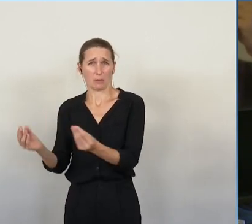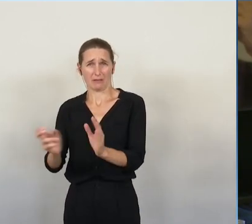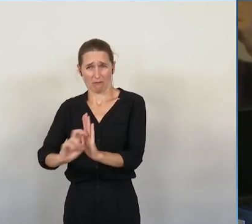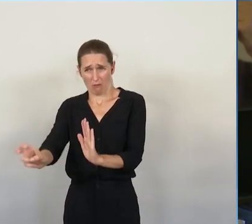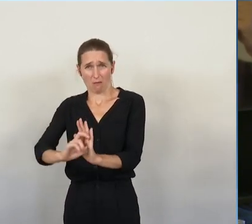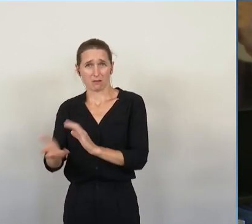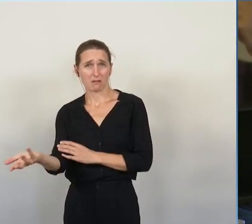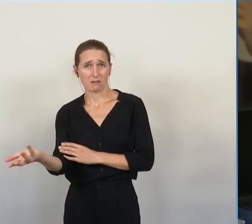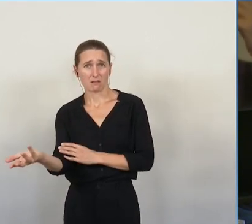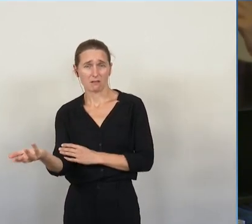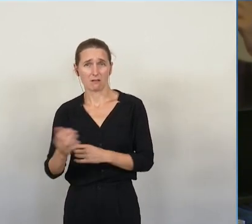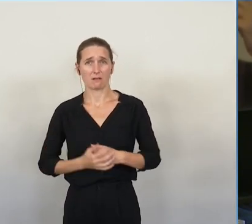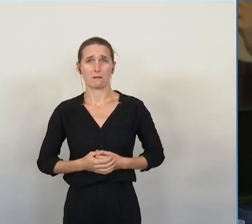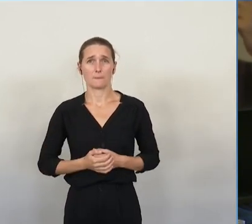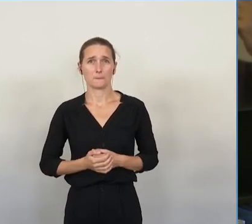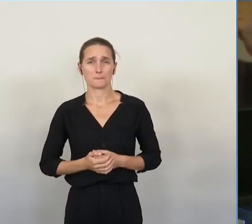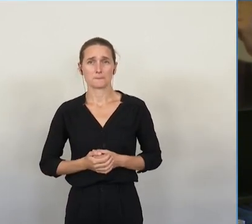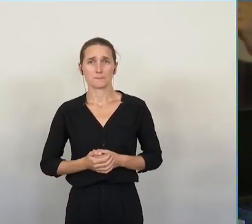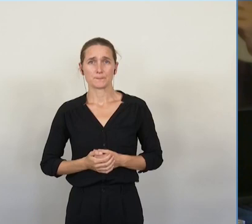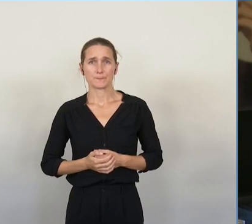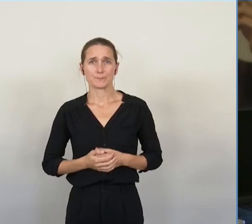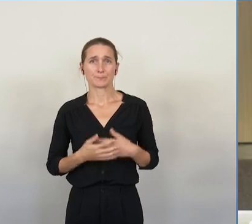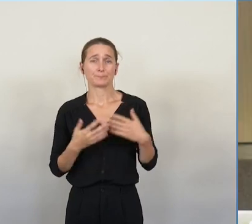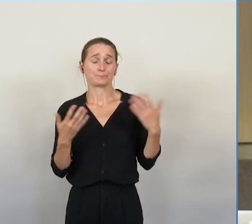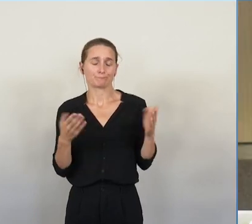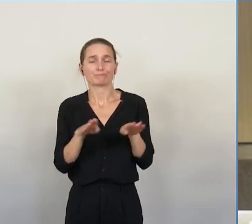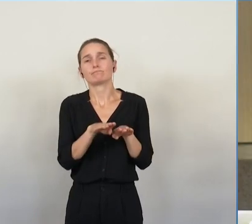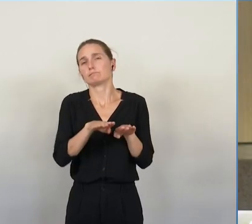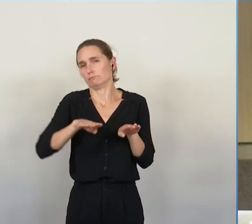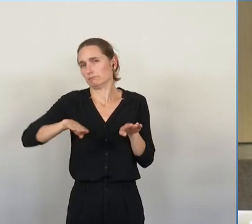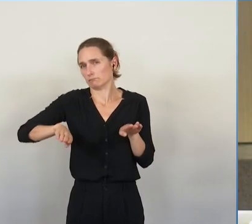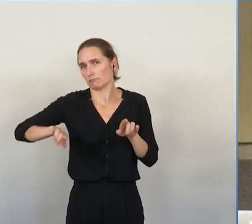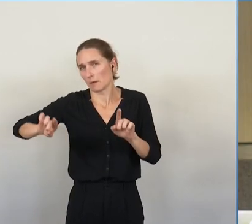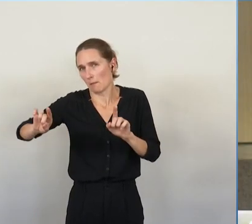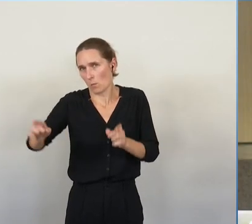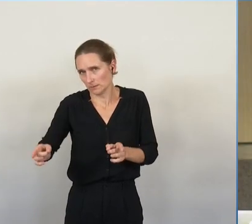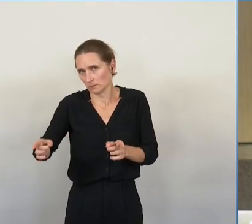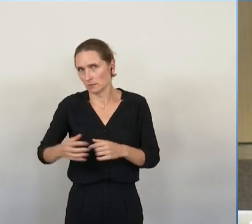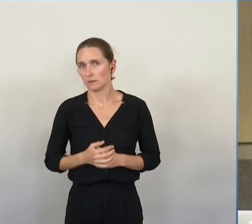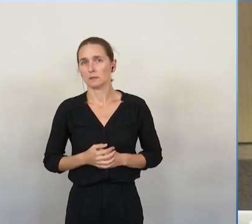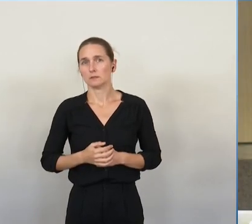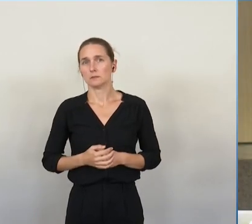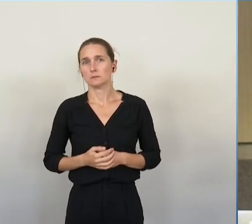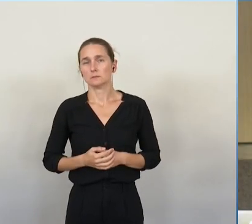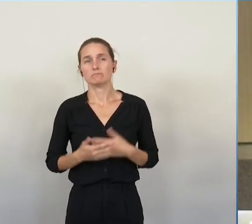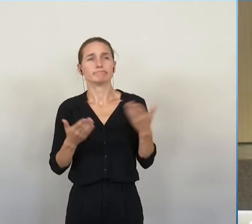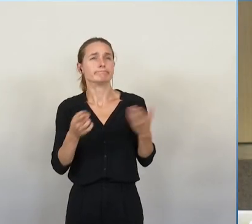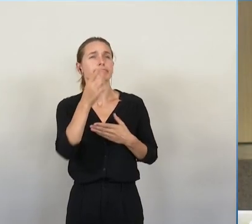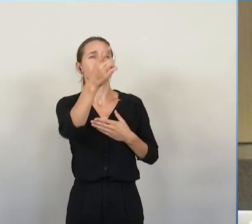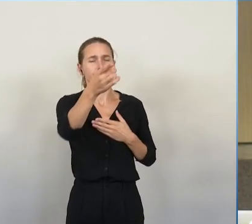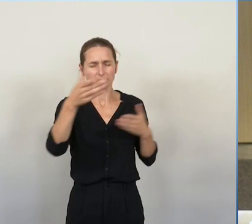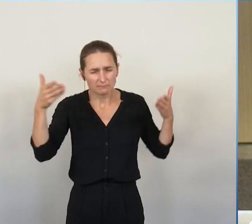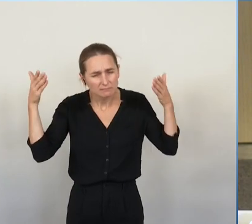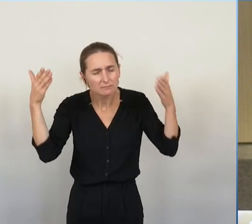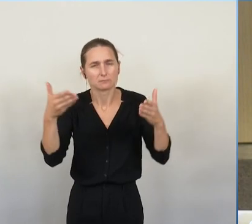Grenoblois de façon à tout à fait accessoire il semble que au-delà de vos seul sujet d'ego